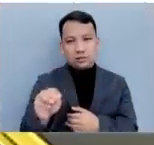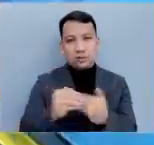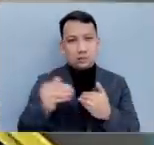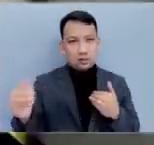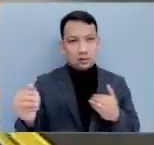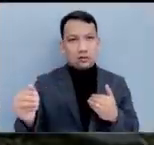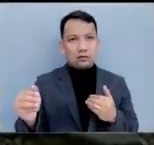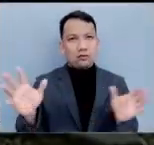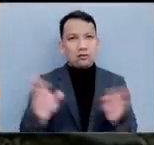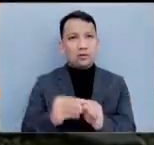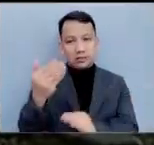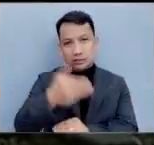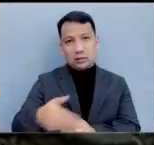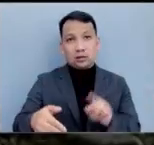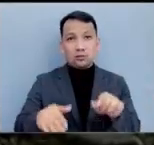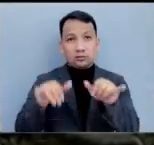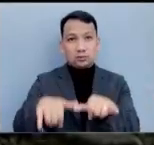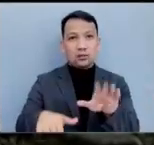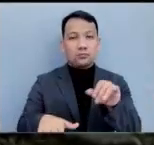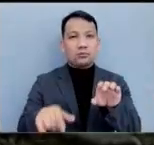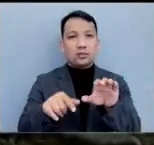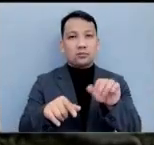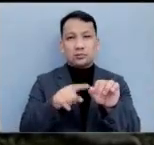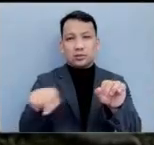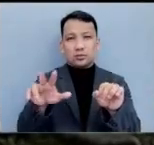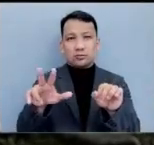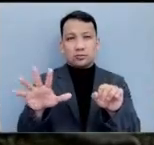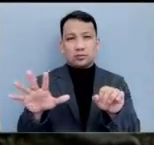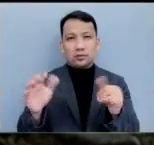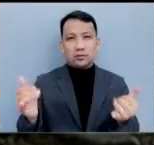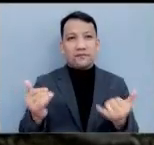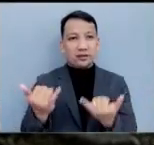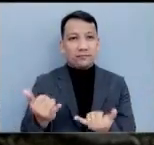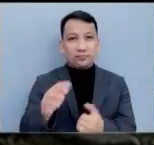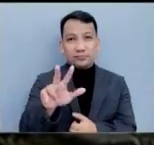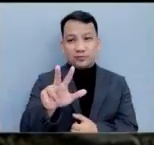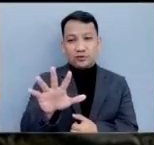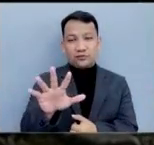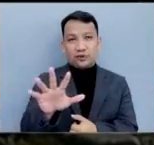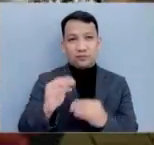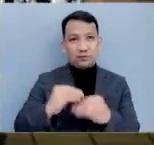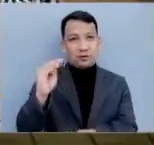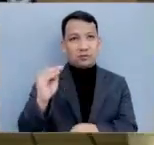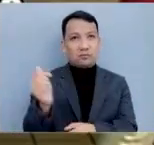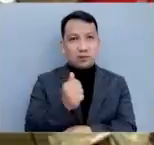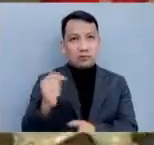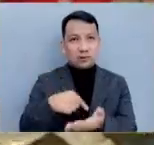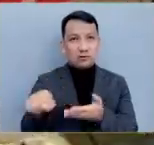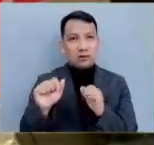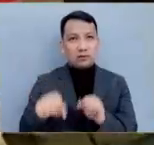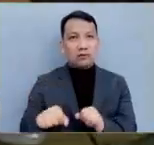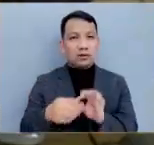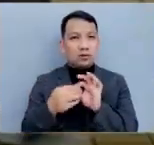Sa single journey ticket, mananatiling 15 pesos ang minimum, pero magiging 35 pesos na ang maximum na pamasahe. Habang para naman sa